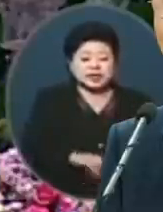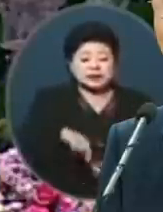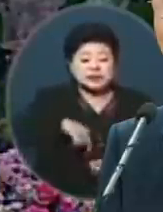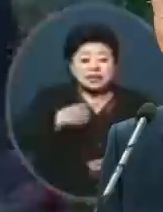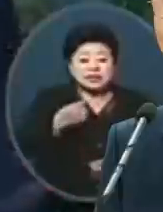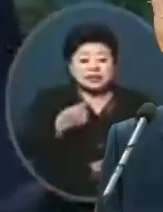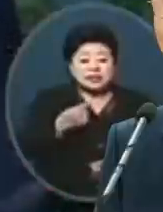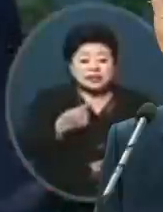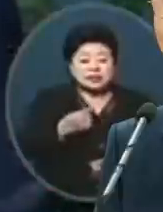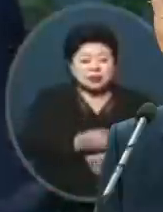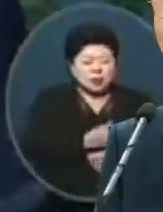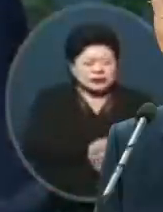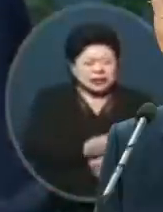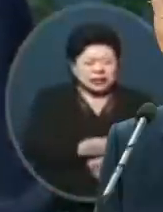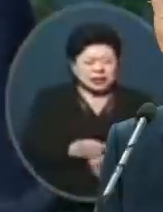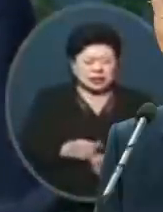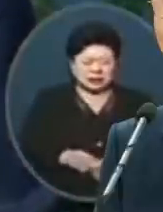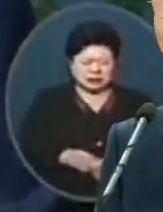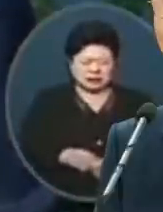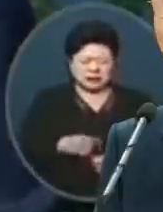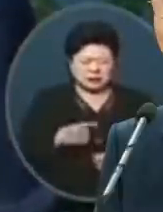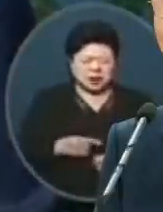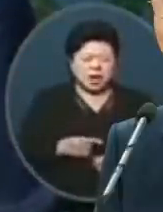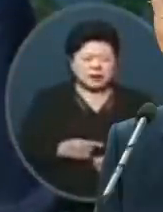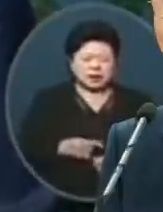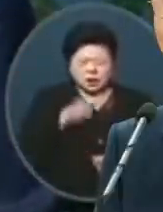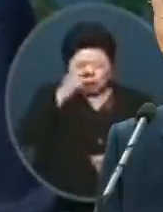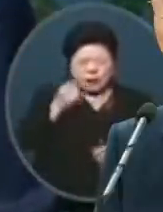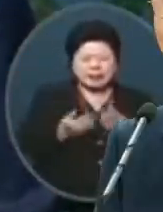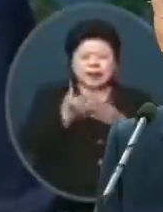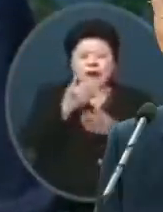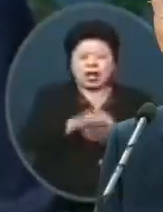자기를 과대평가하면 교만이 되지 않습니까?